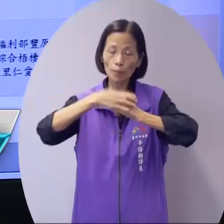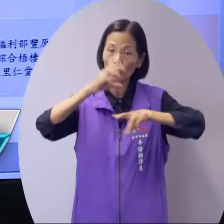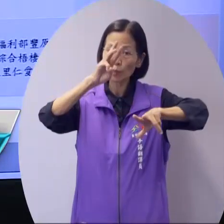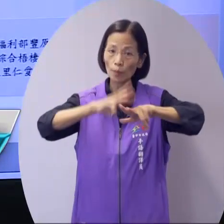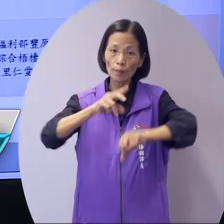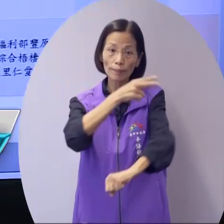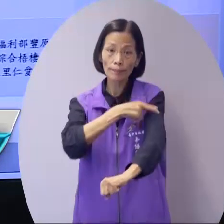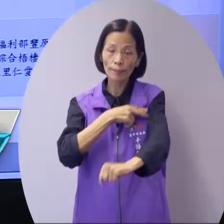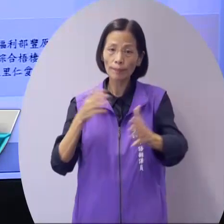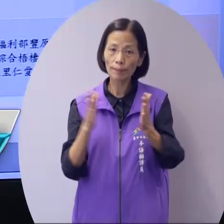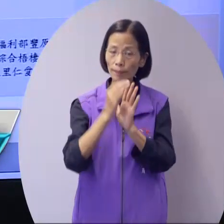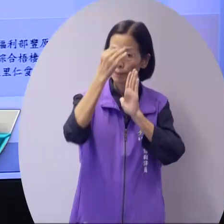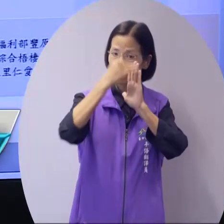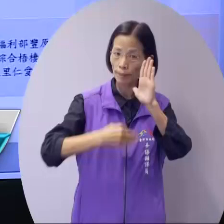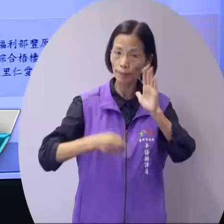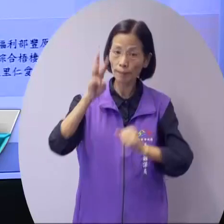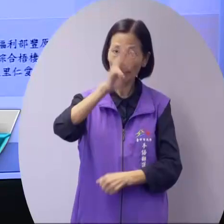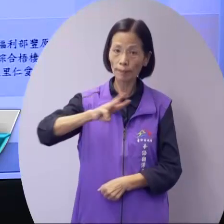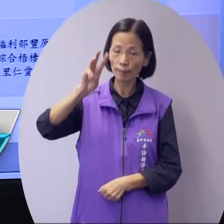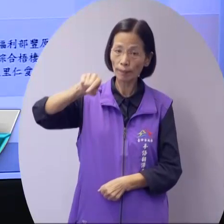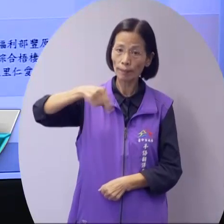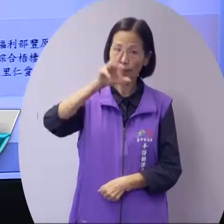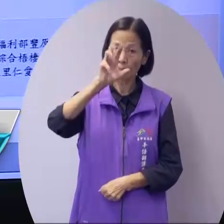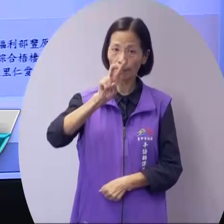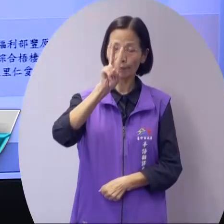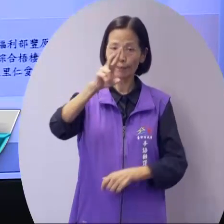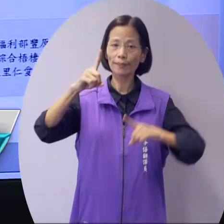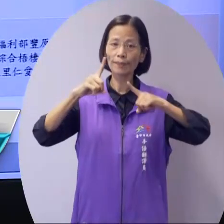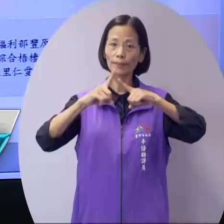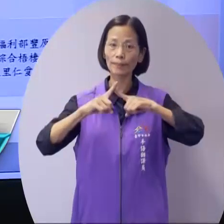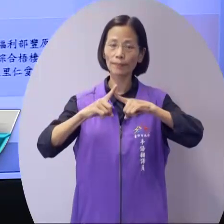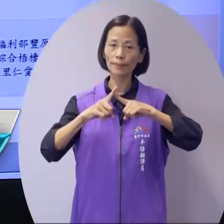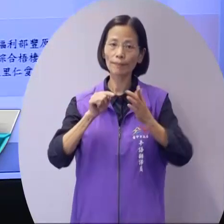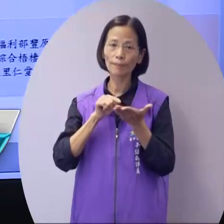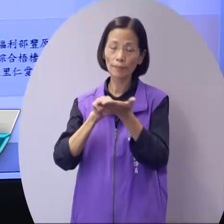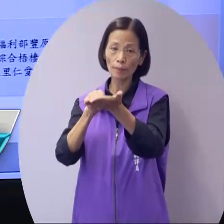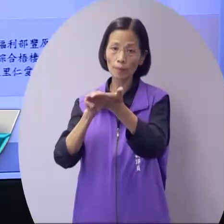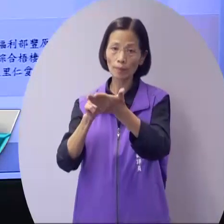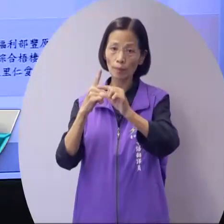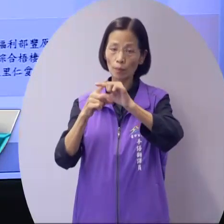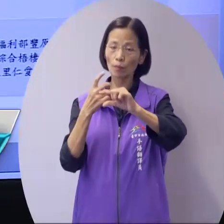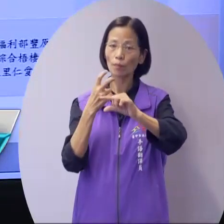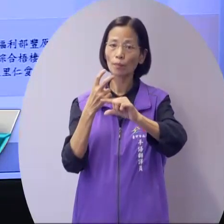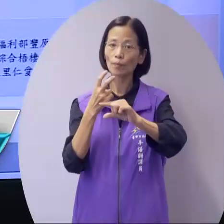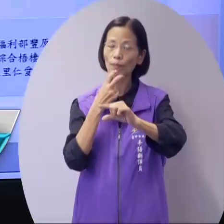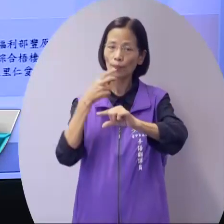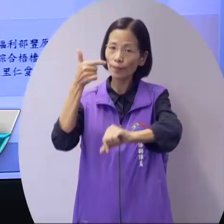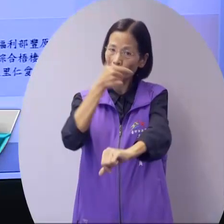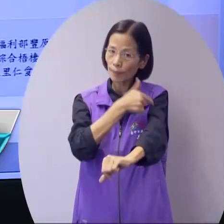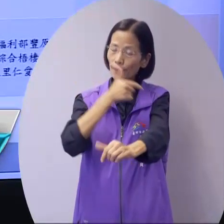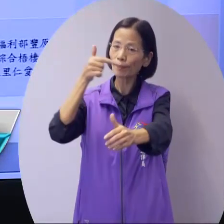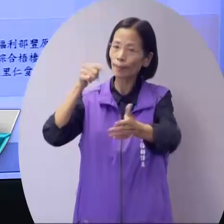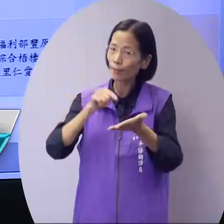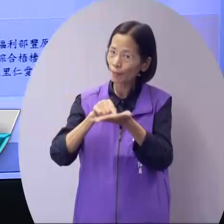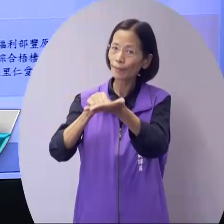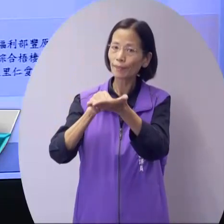共造册了3182人来争取中央的疫苗的接种。